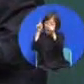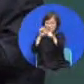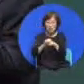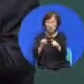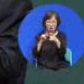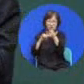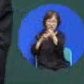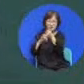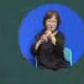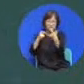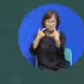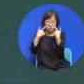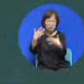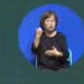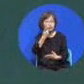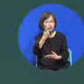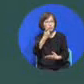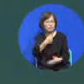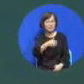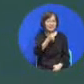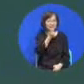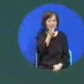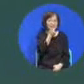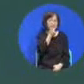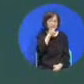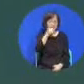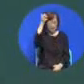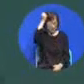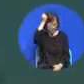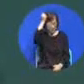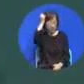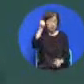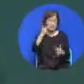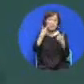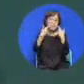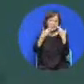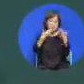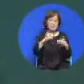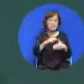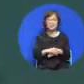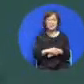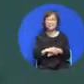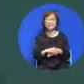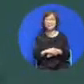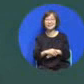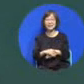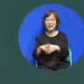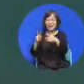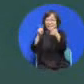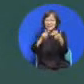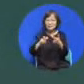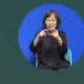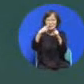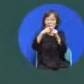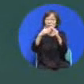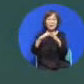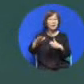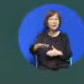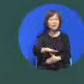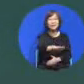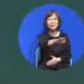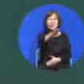ram, Isaac firmly grabbed hold of it. 임마누엘과 우리 다락방 가족들의 확실한 사명이 뭐냐?